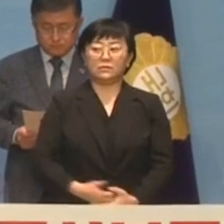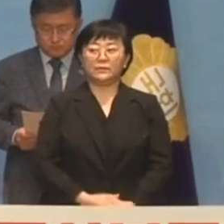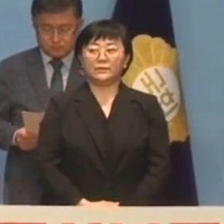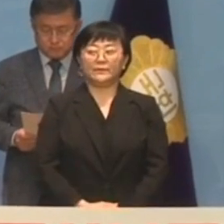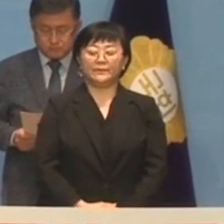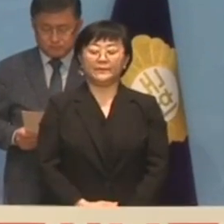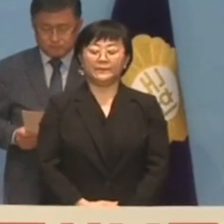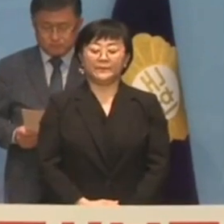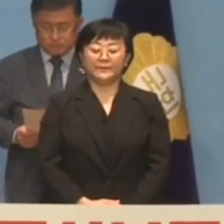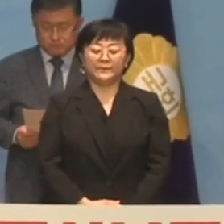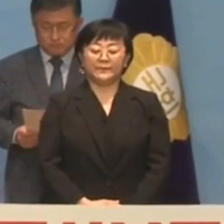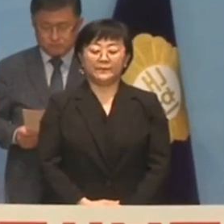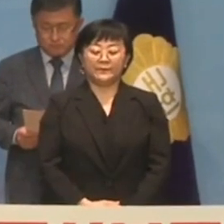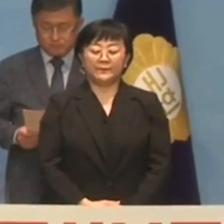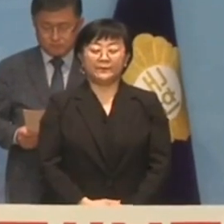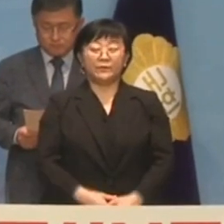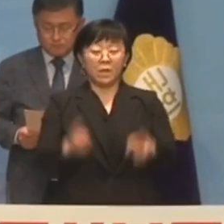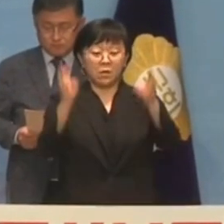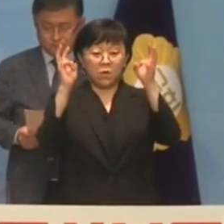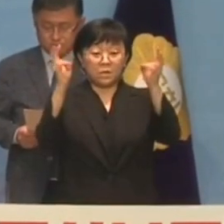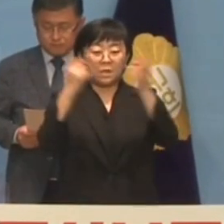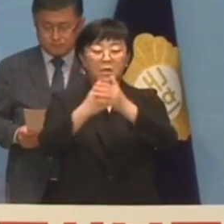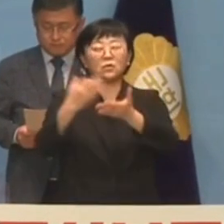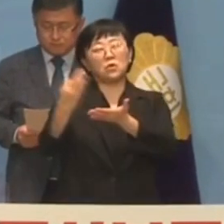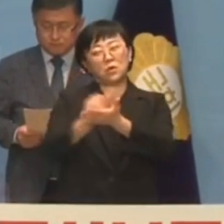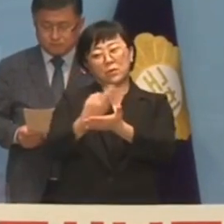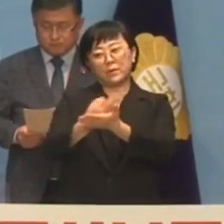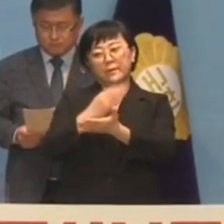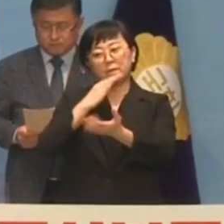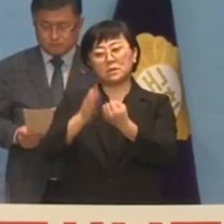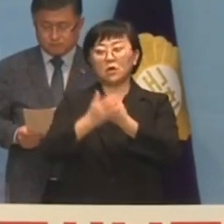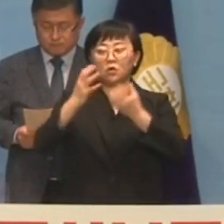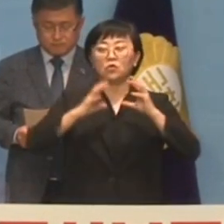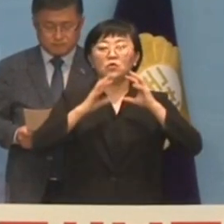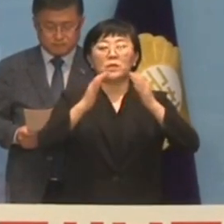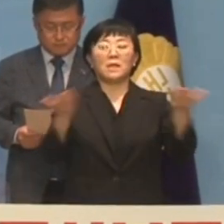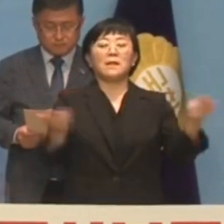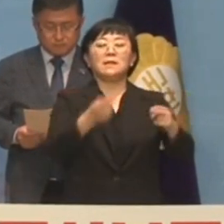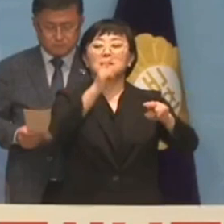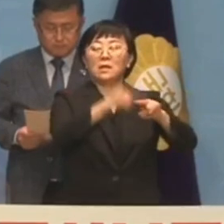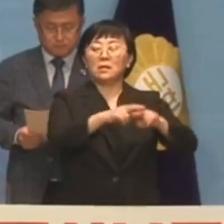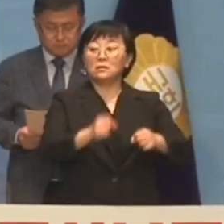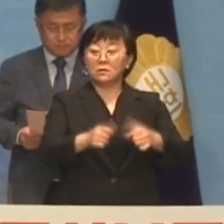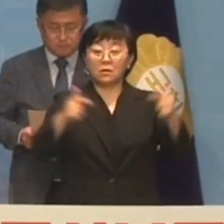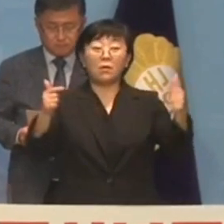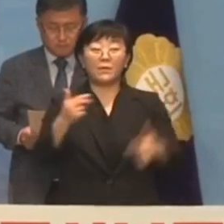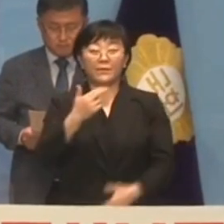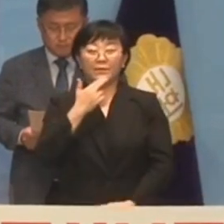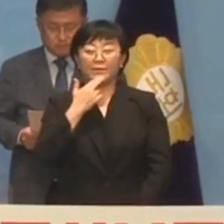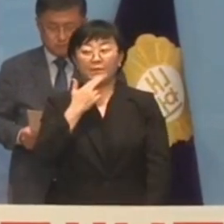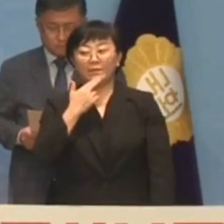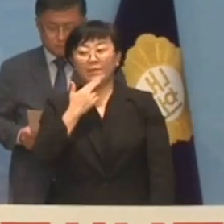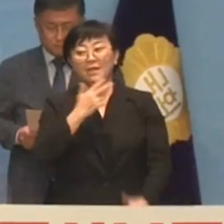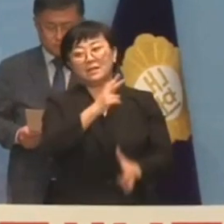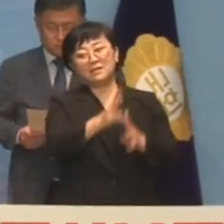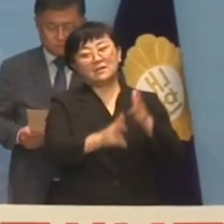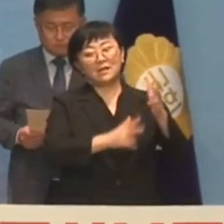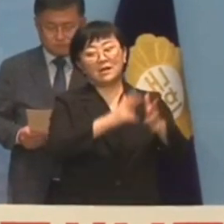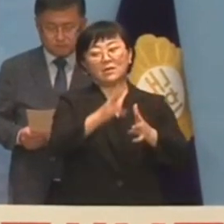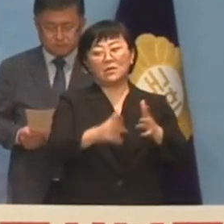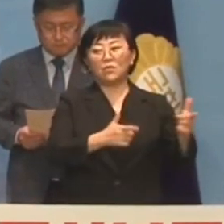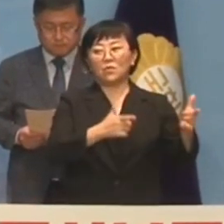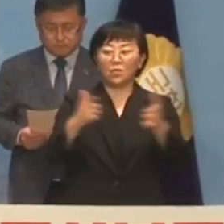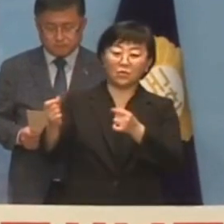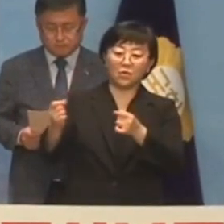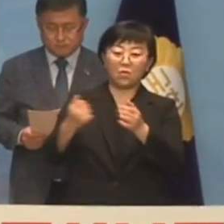높아졌다. 기업이 돈을 벌어도 국민 일자리는 늘어나지 않는 산업